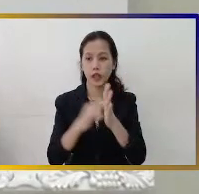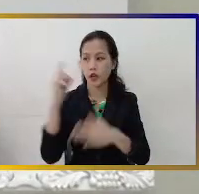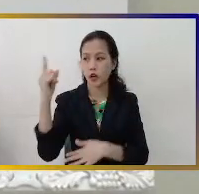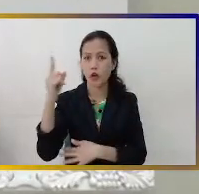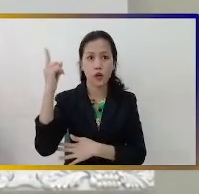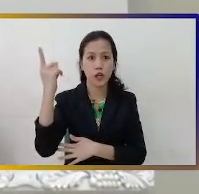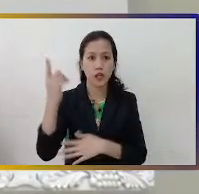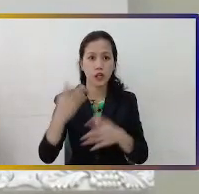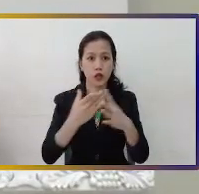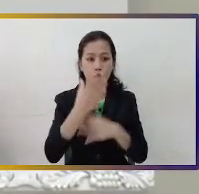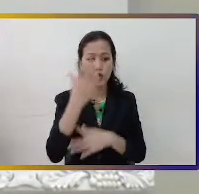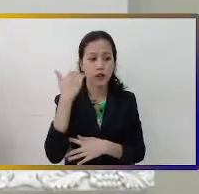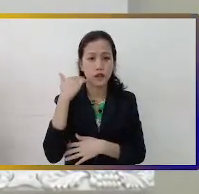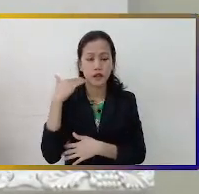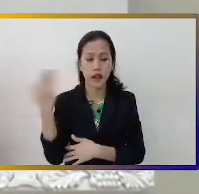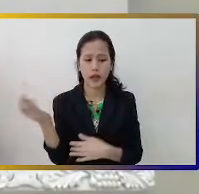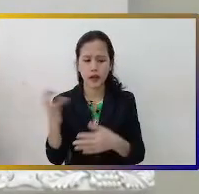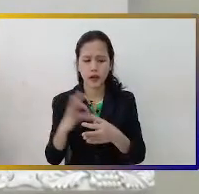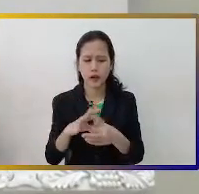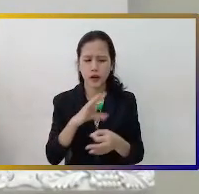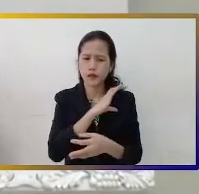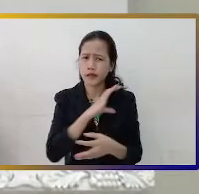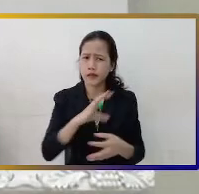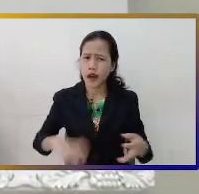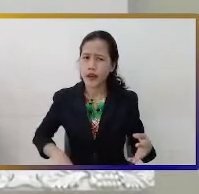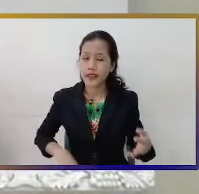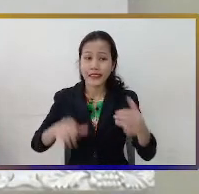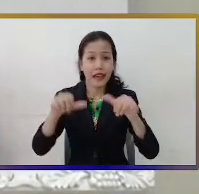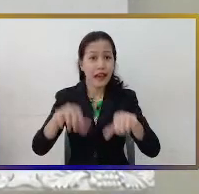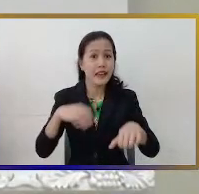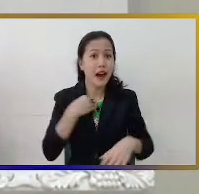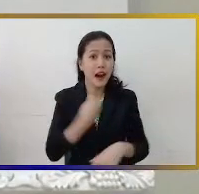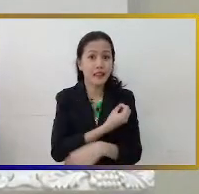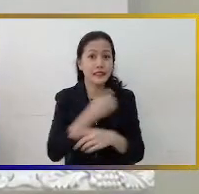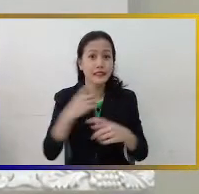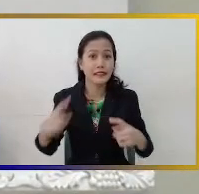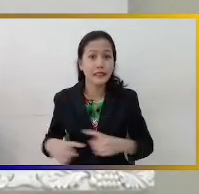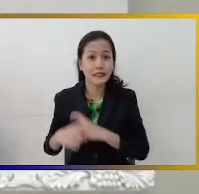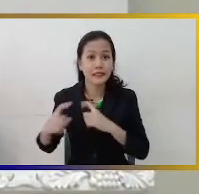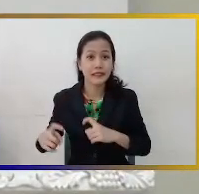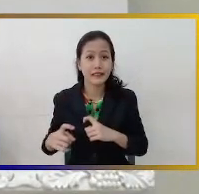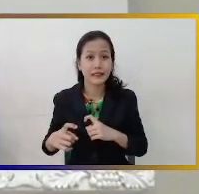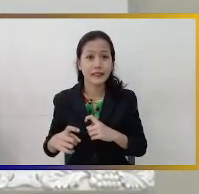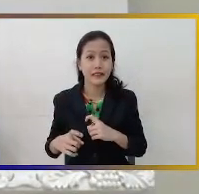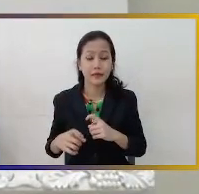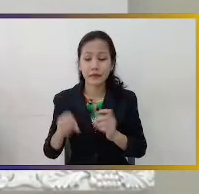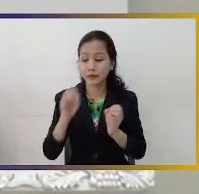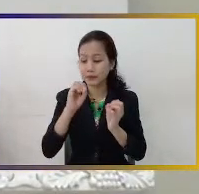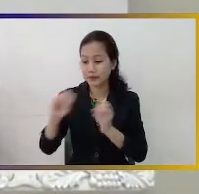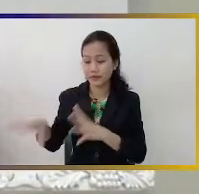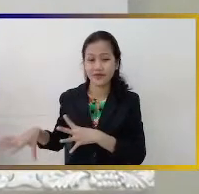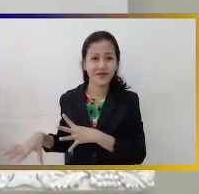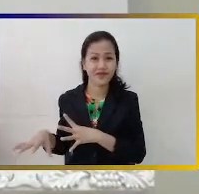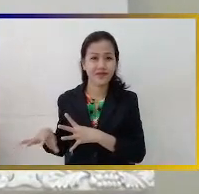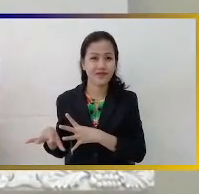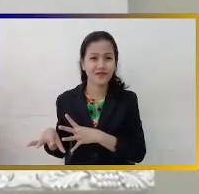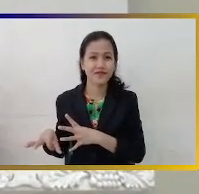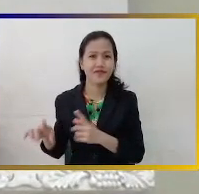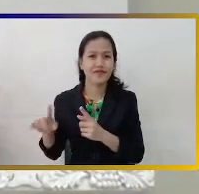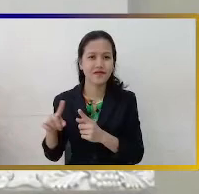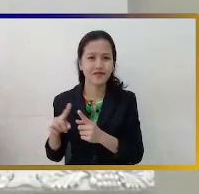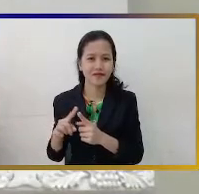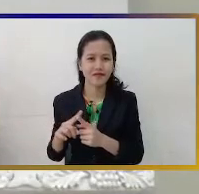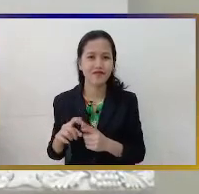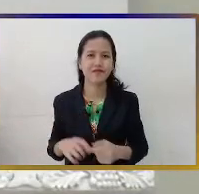of Christ can our sins be cast into the depths of the sea. Okay, so dito po